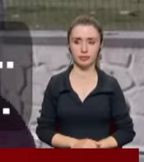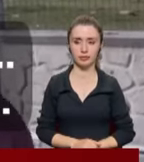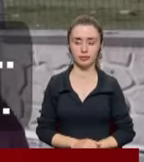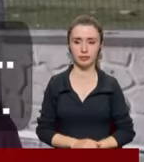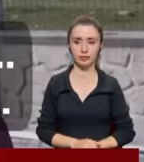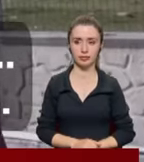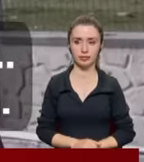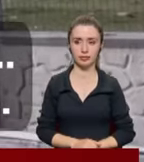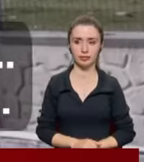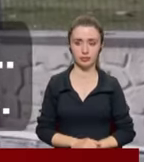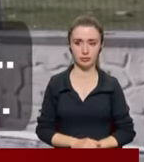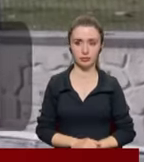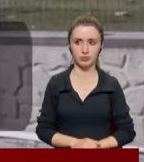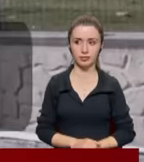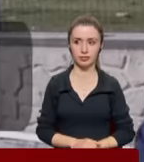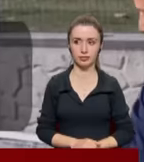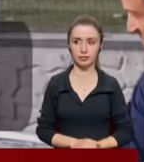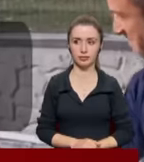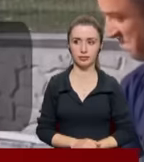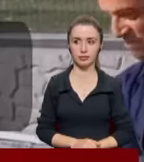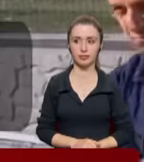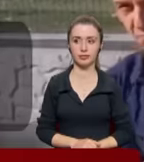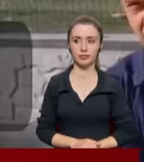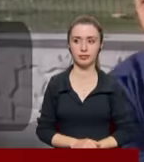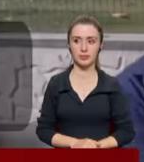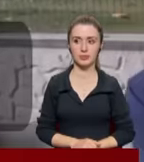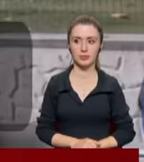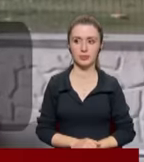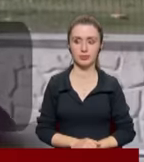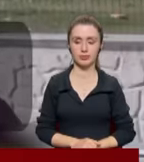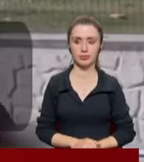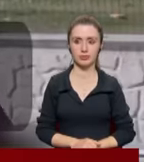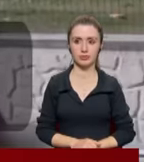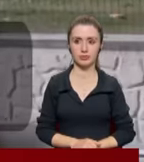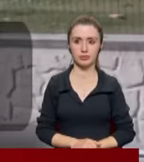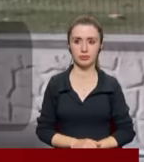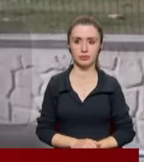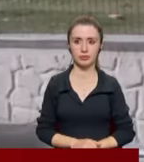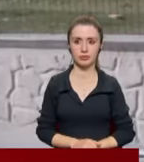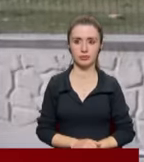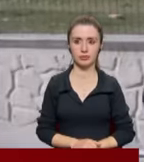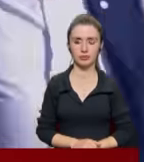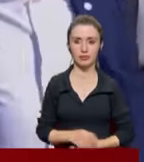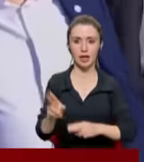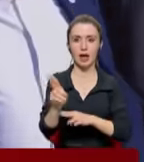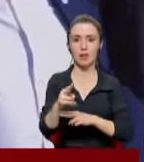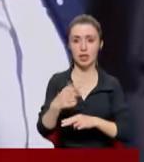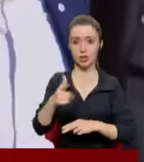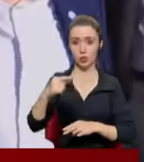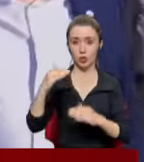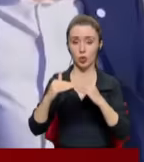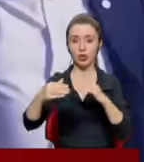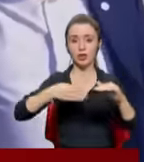ikametini aldı oyunu da zaten Tayyip Erdoğan'a verecek nasıl olsa hazır edyor abi Balıkesirli köylünün